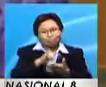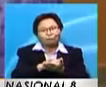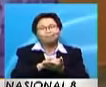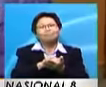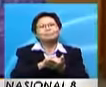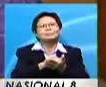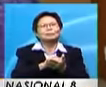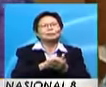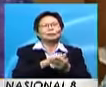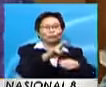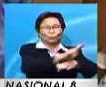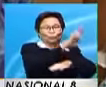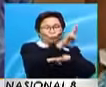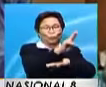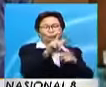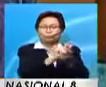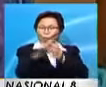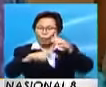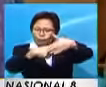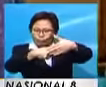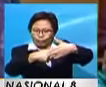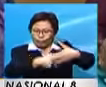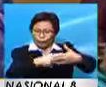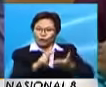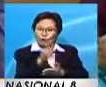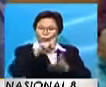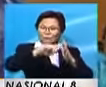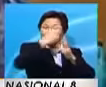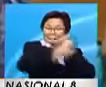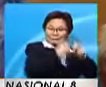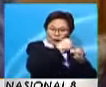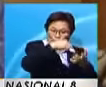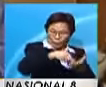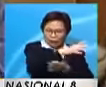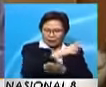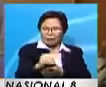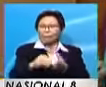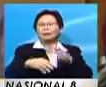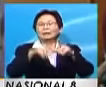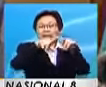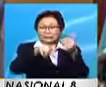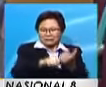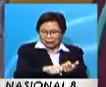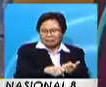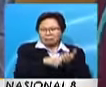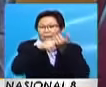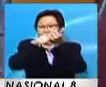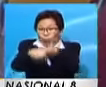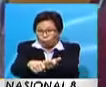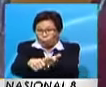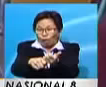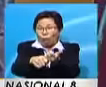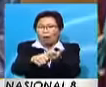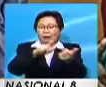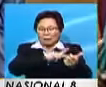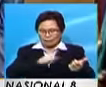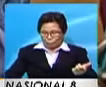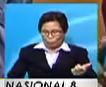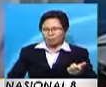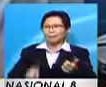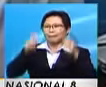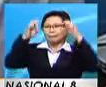hanya terpakai kepada lulusan masjid kulasi bermula tahun ini mana kala pengeluaran sijil akan dilakukan oleh Kementerian